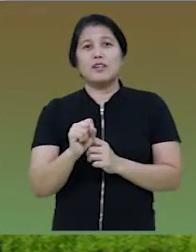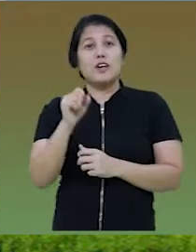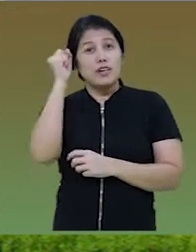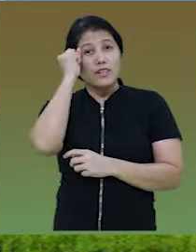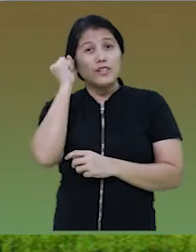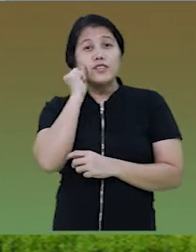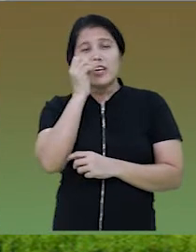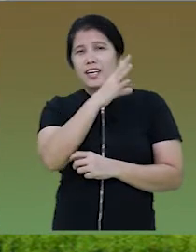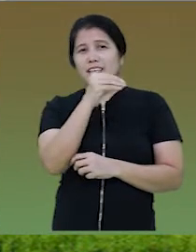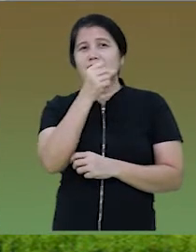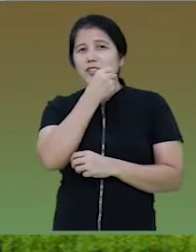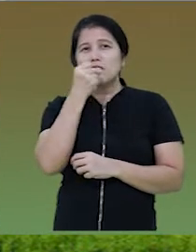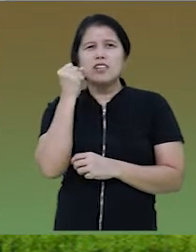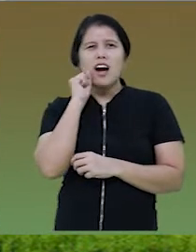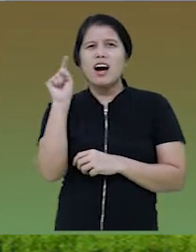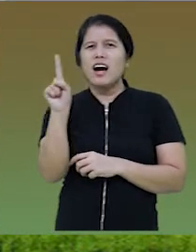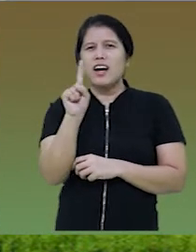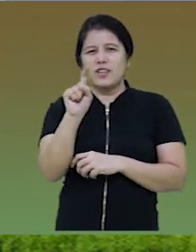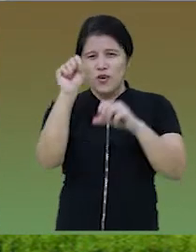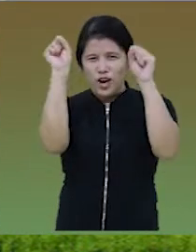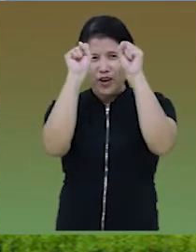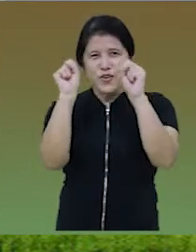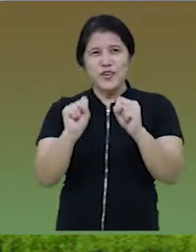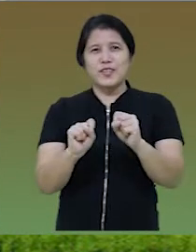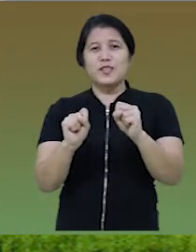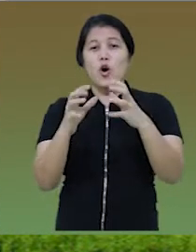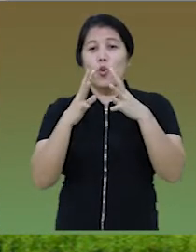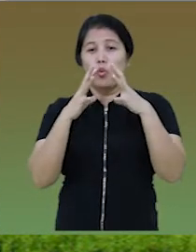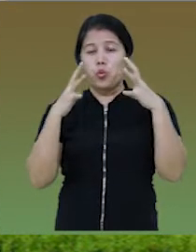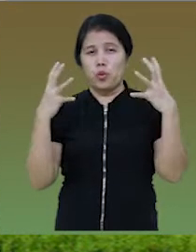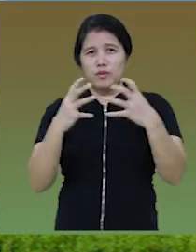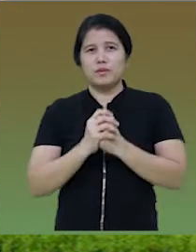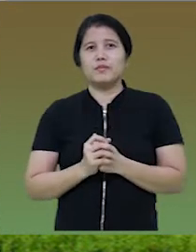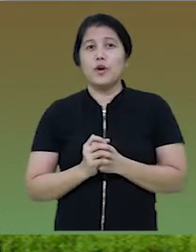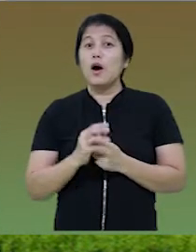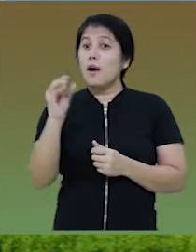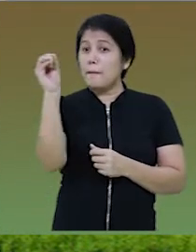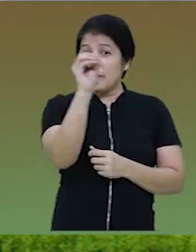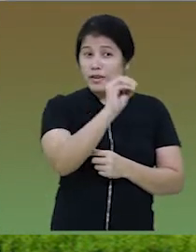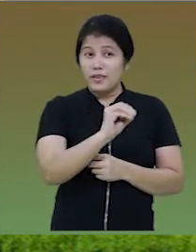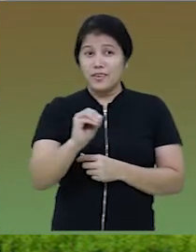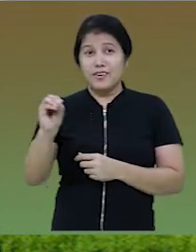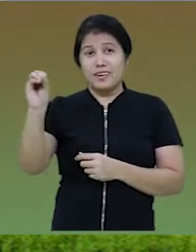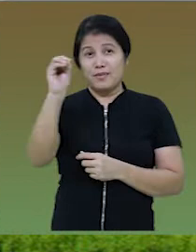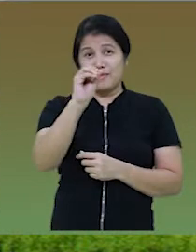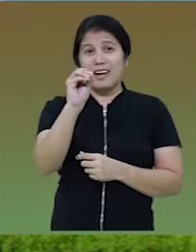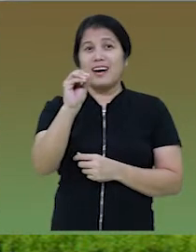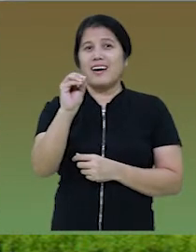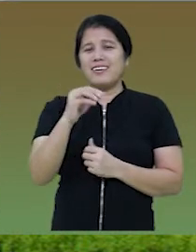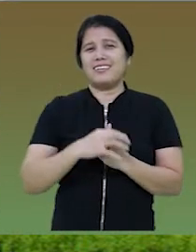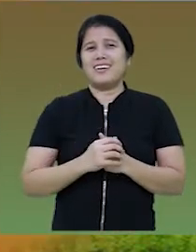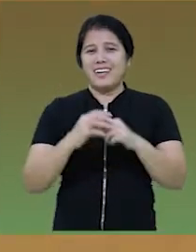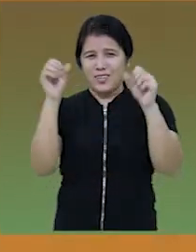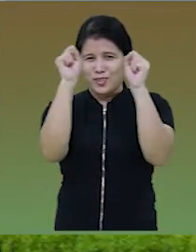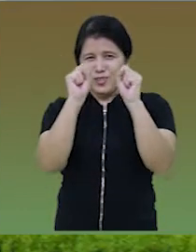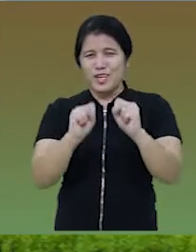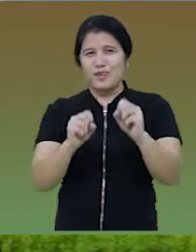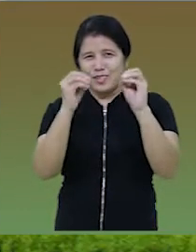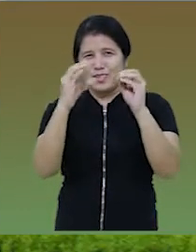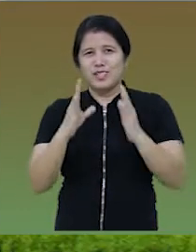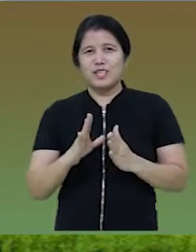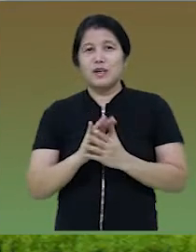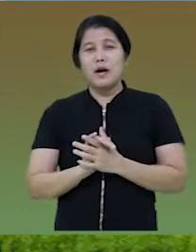siya, ano ang hugis ng lobo? Biluha ba o oblong po ang shape, teacher?